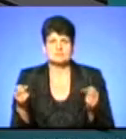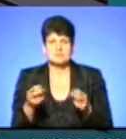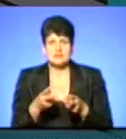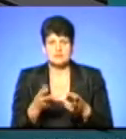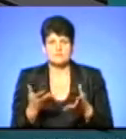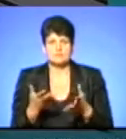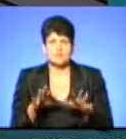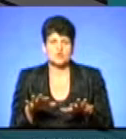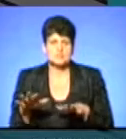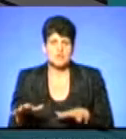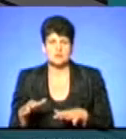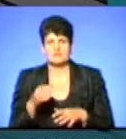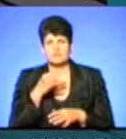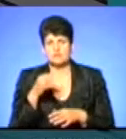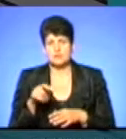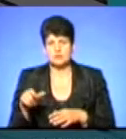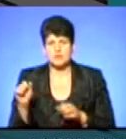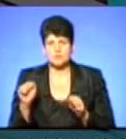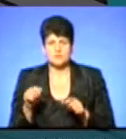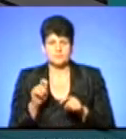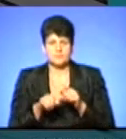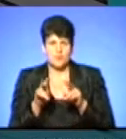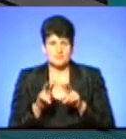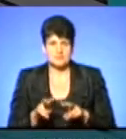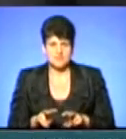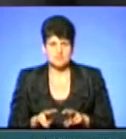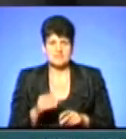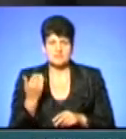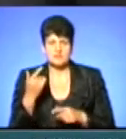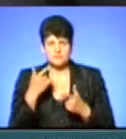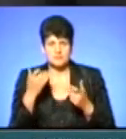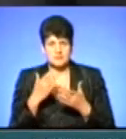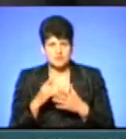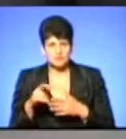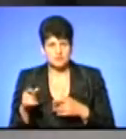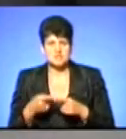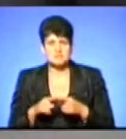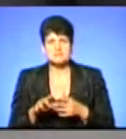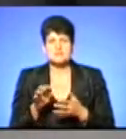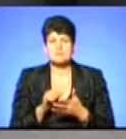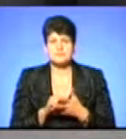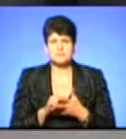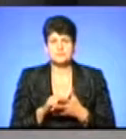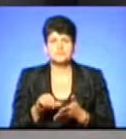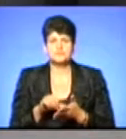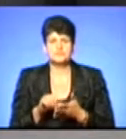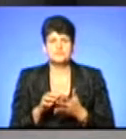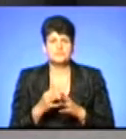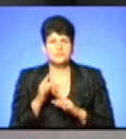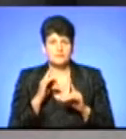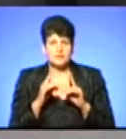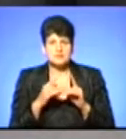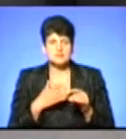чи посади, чи відповідальна людина, яка може обстежити. За вашу інформацію, є ці люди, чи цим займається також представник сільської ради, скажімо? За